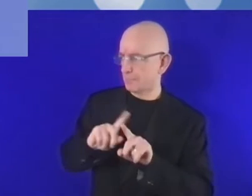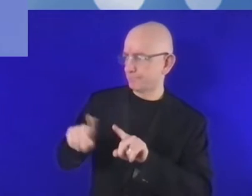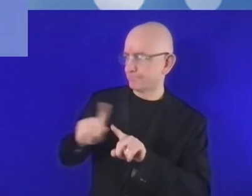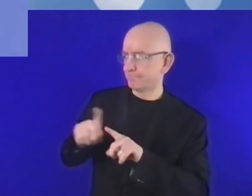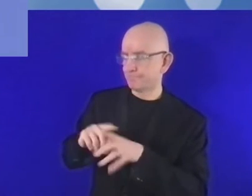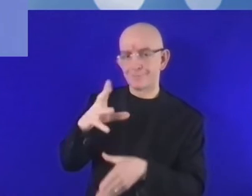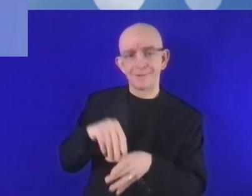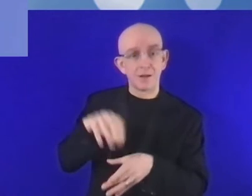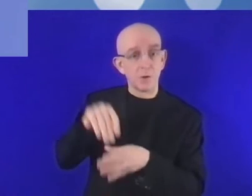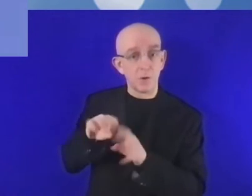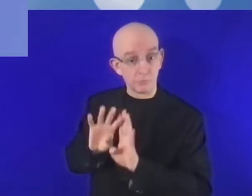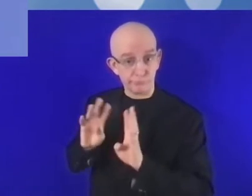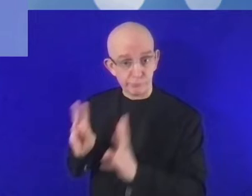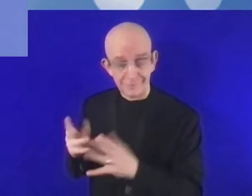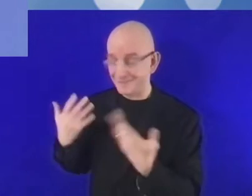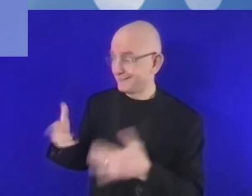В